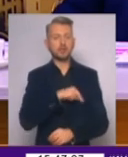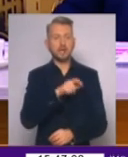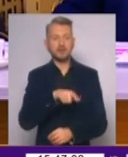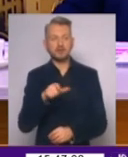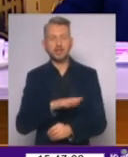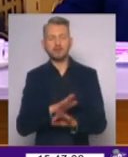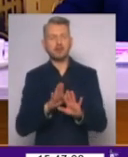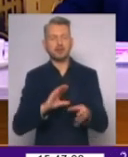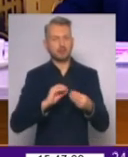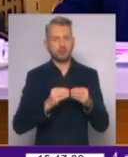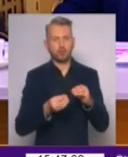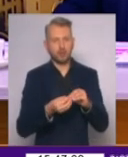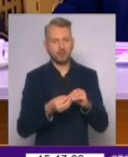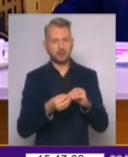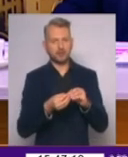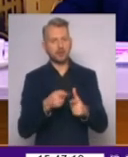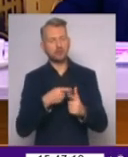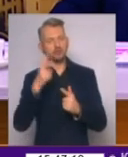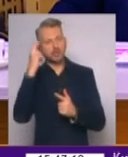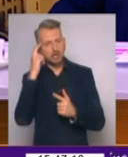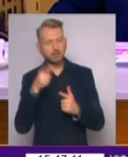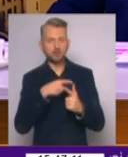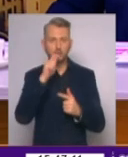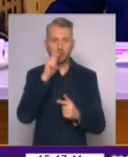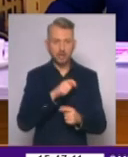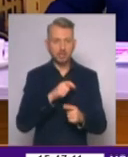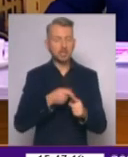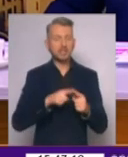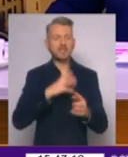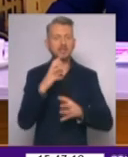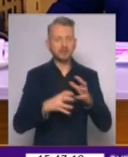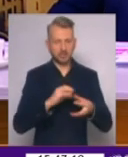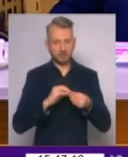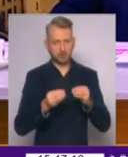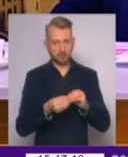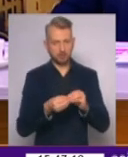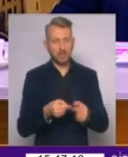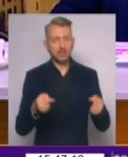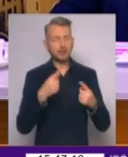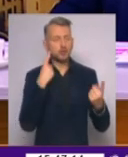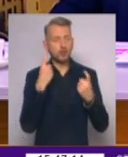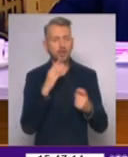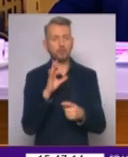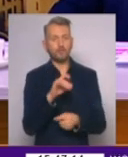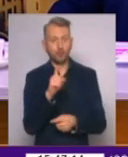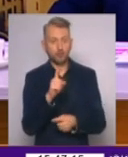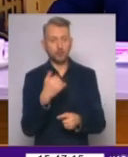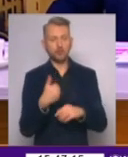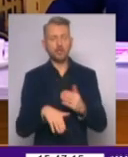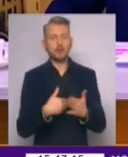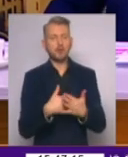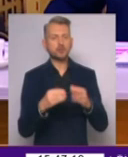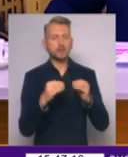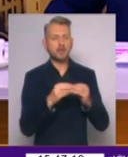не є тільки проблема чи то Києва, чи України, це є всесвітня проблема. Згідно даними ВОЗ, вже майже